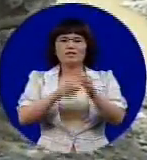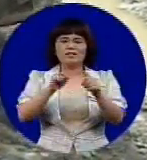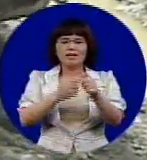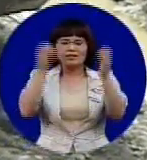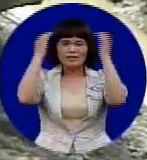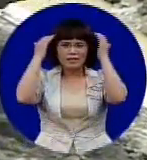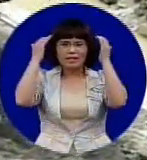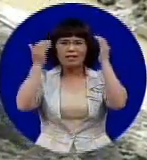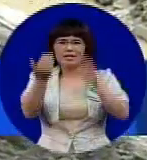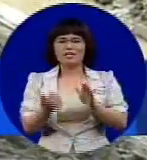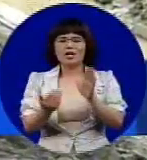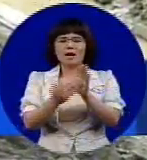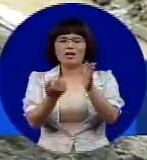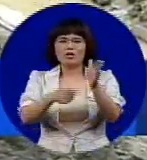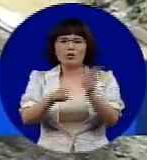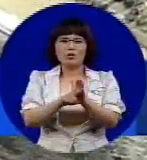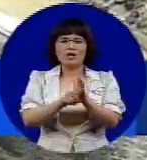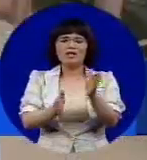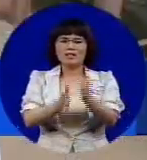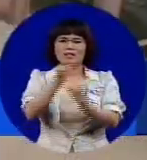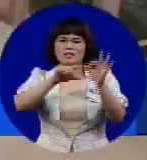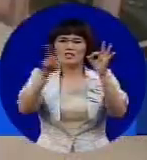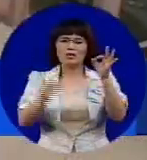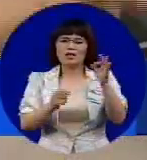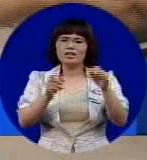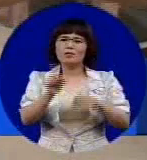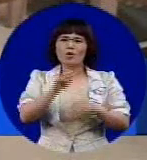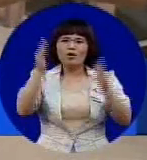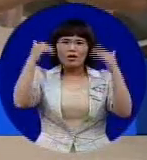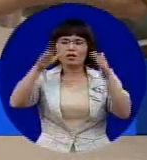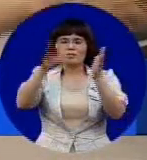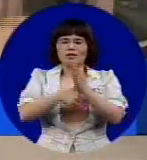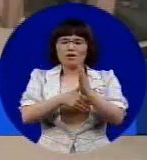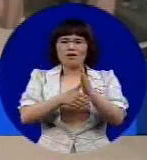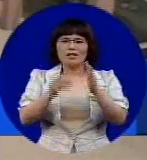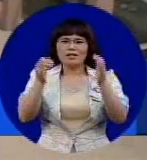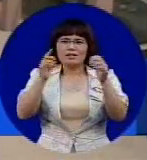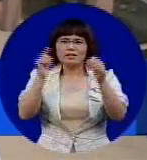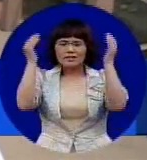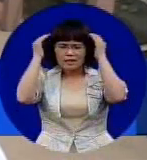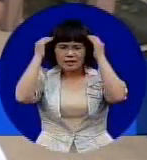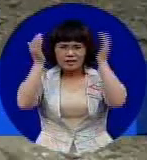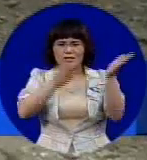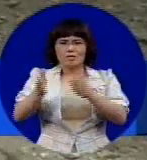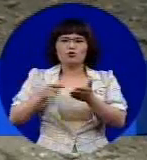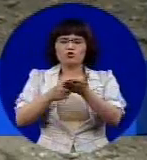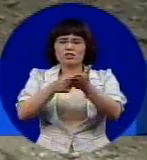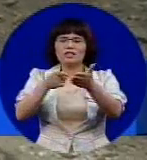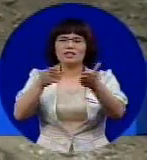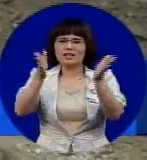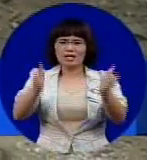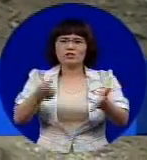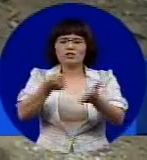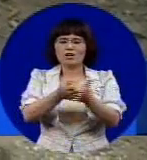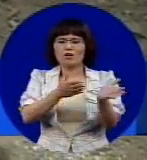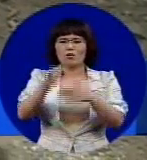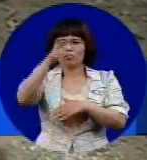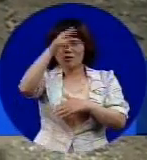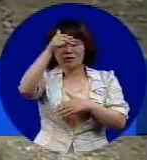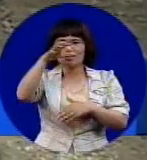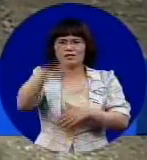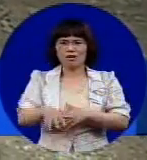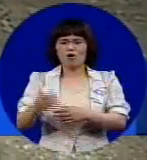여름철 자연재난 예방을 위해 시가 오는 10월까지를 여름철 재난 대비 종합계획 추진기간으로 정하고 경찰서,